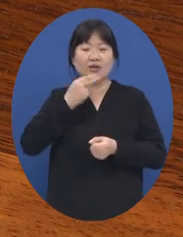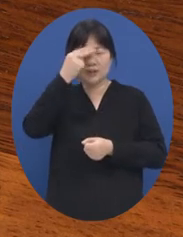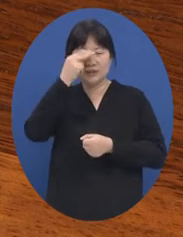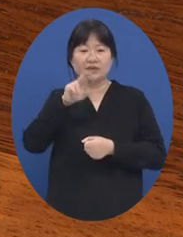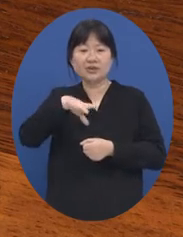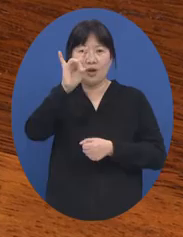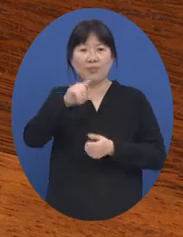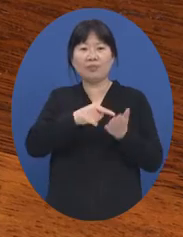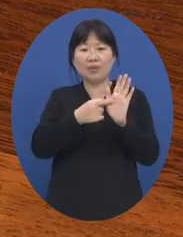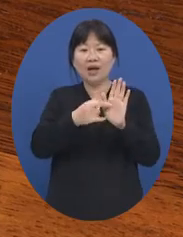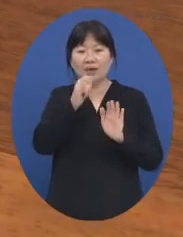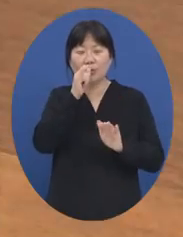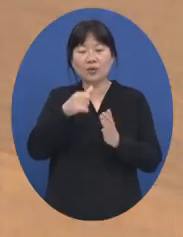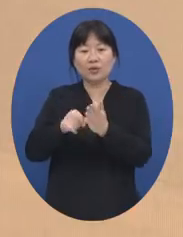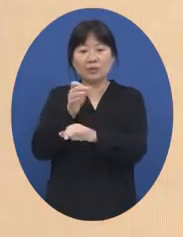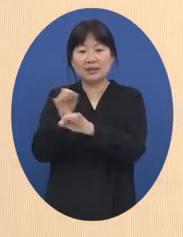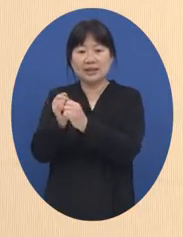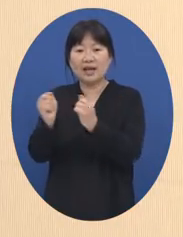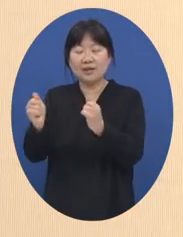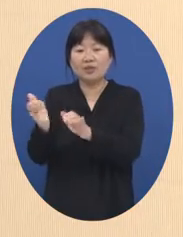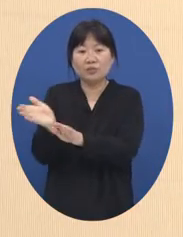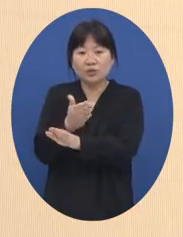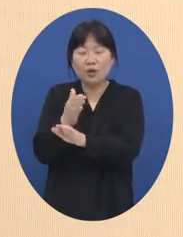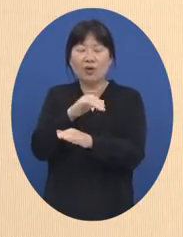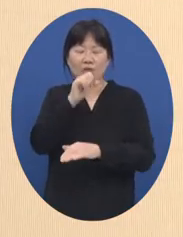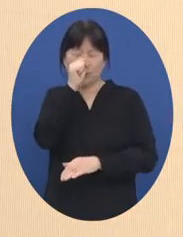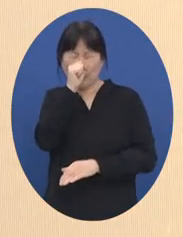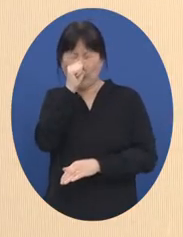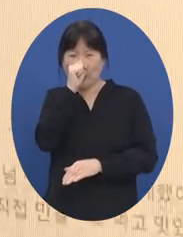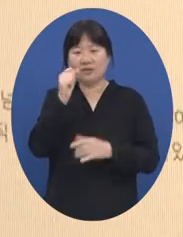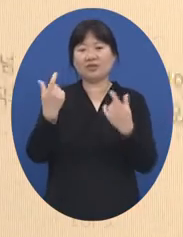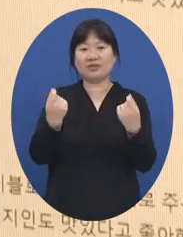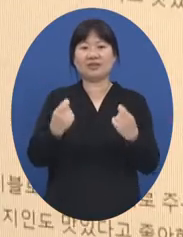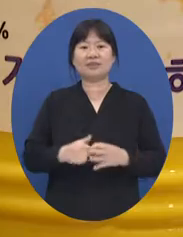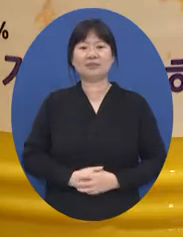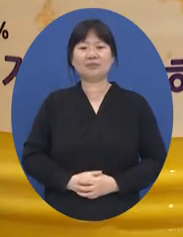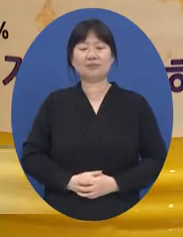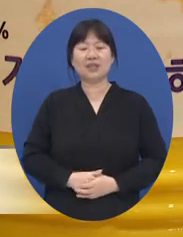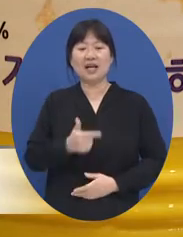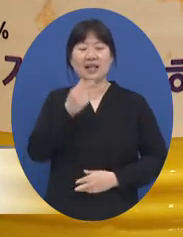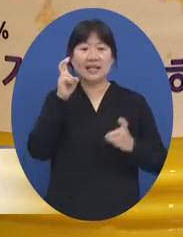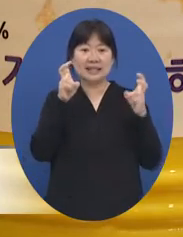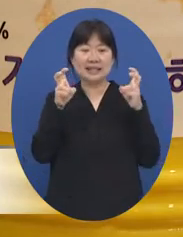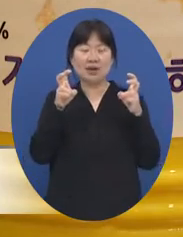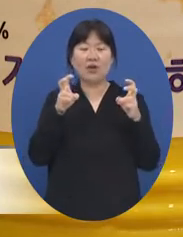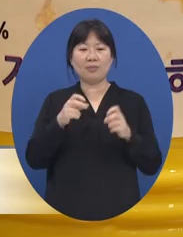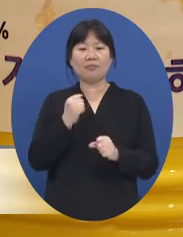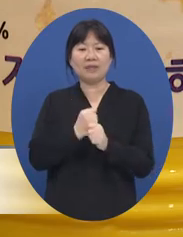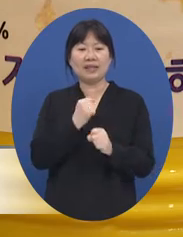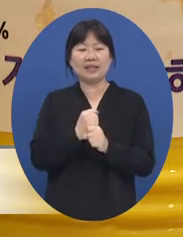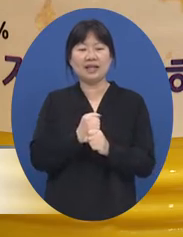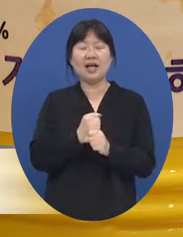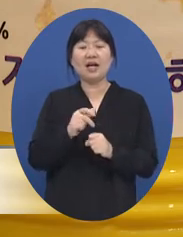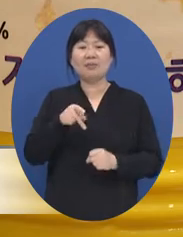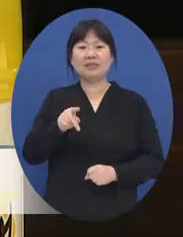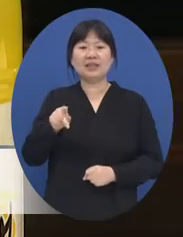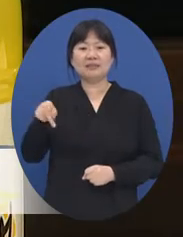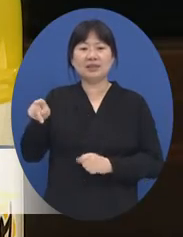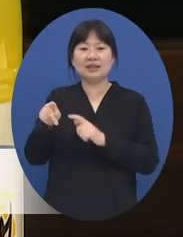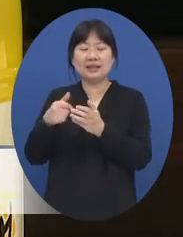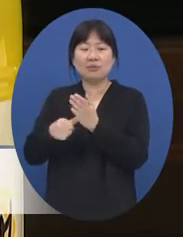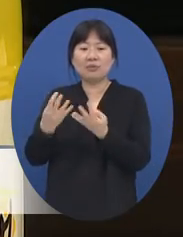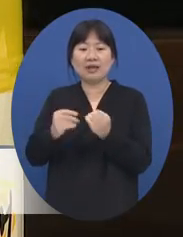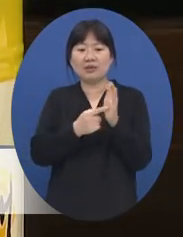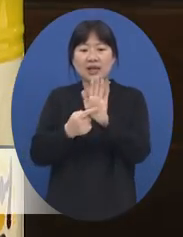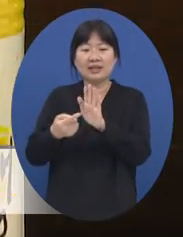최근 선보였고, 시작이지만 소비자들로부터 좋은 반응을 얻고 있습니다. 요즘 대기업 자체 브랜드 PB 상품